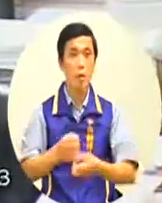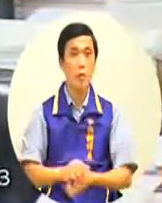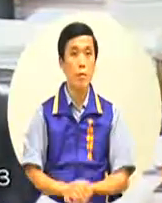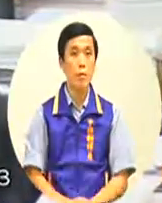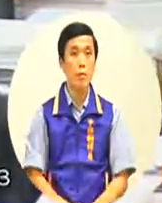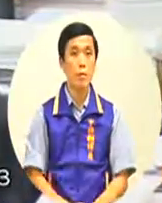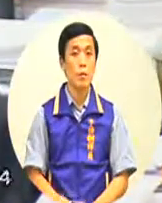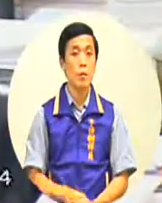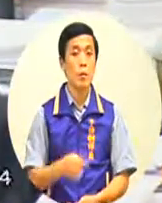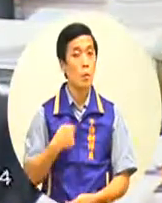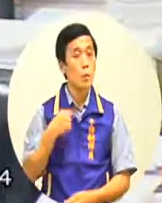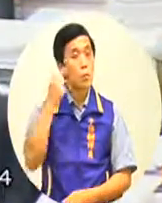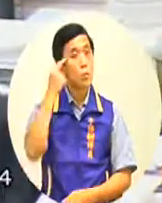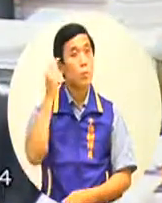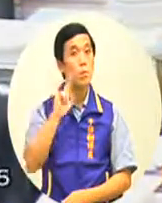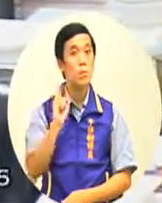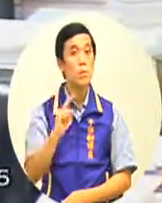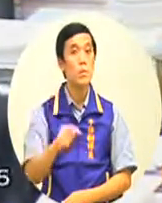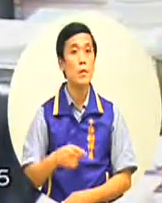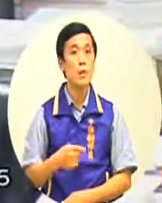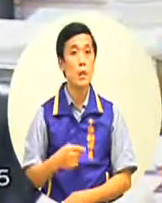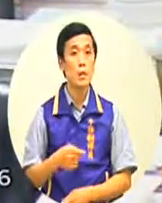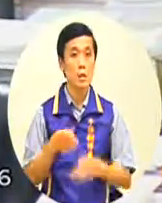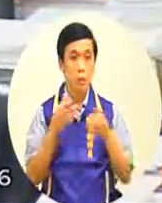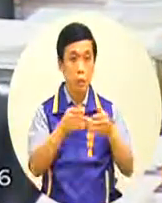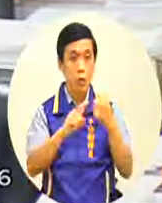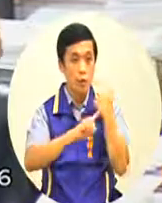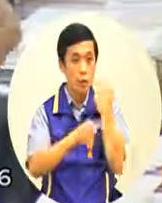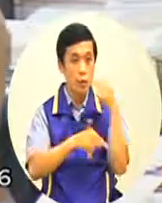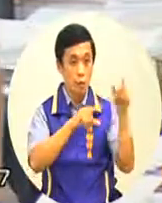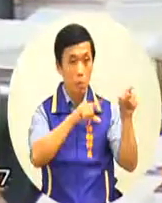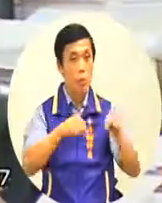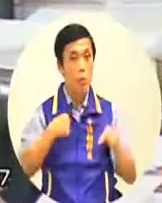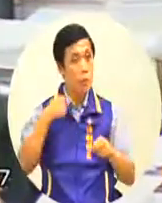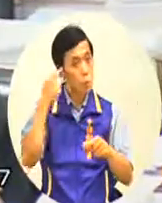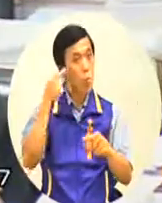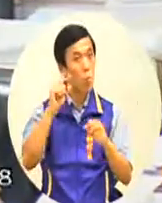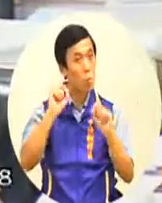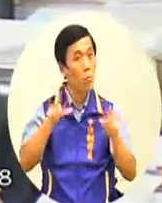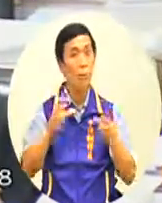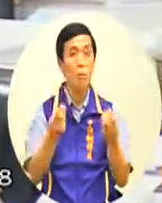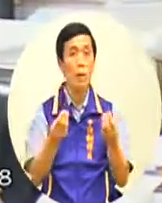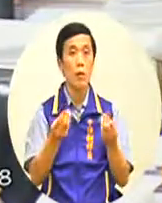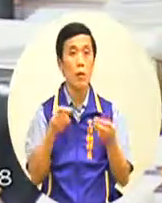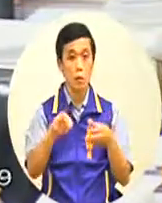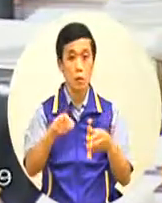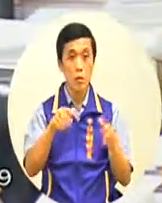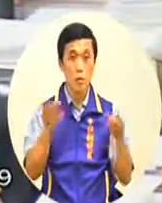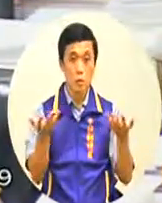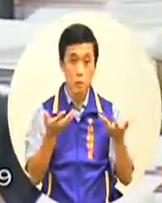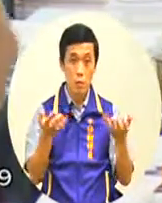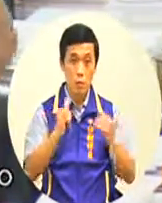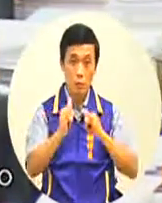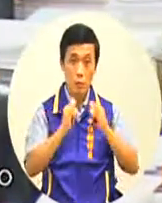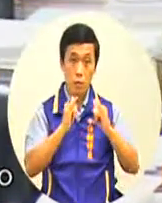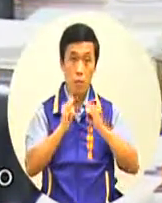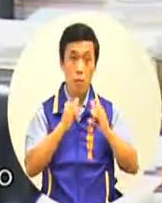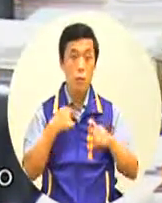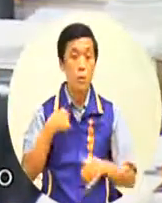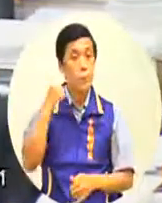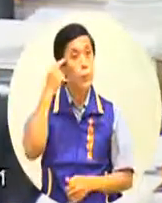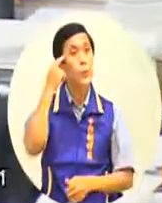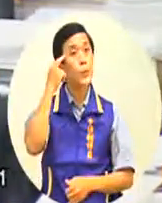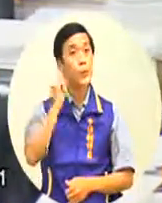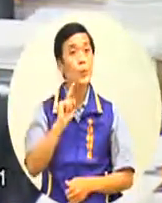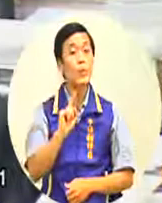缓啊。那我觉得我当然在这执法上面我没有意见，不过我总觉得这个社会哈，我觉得可以把它